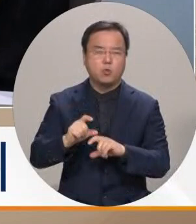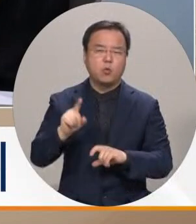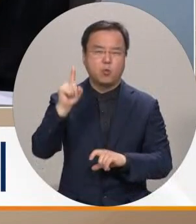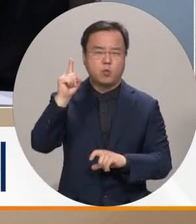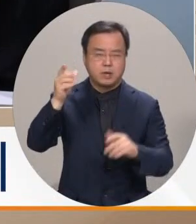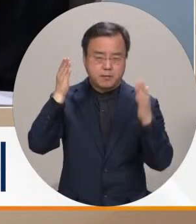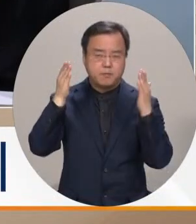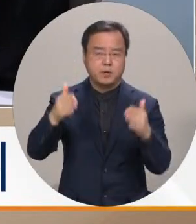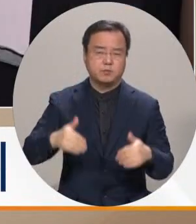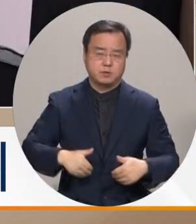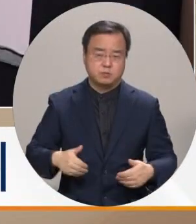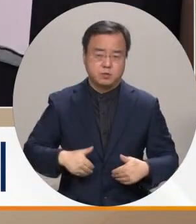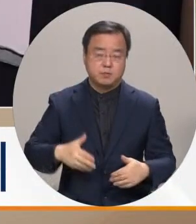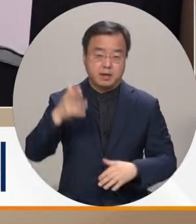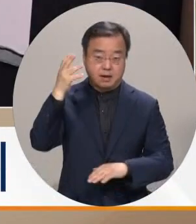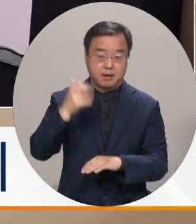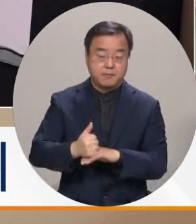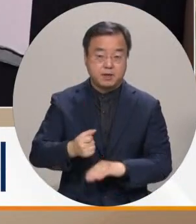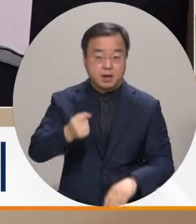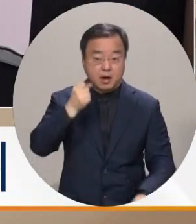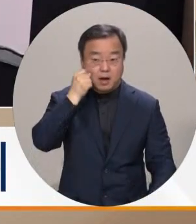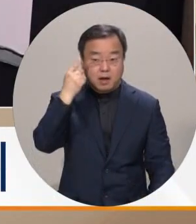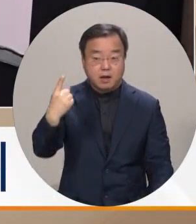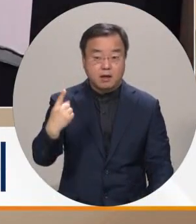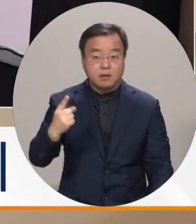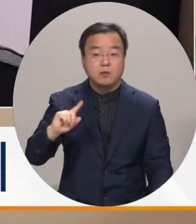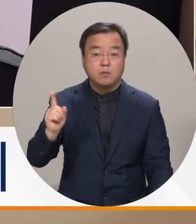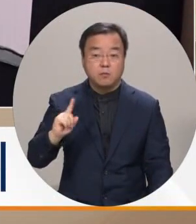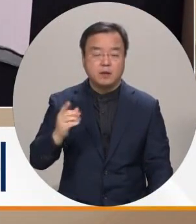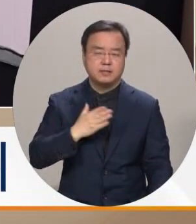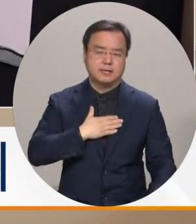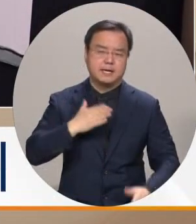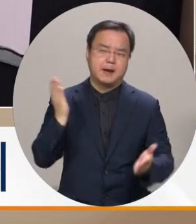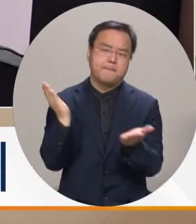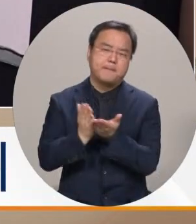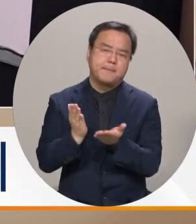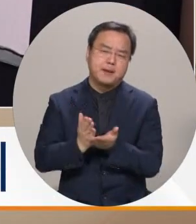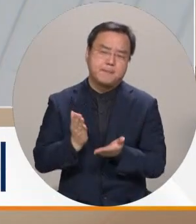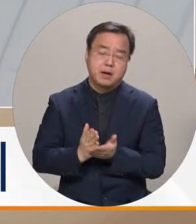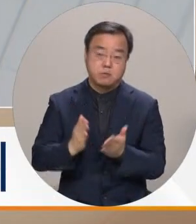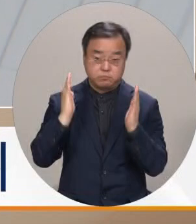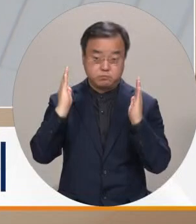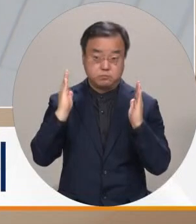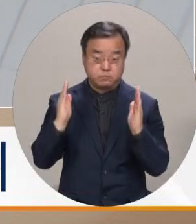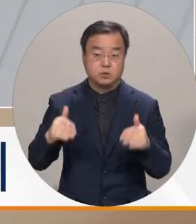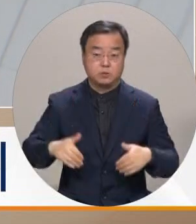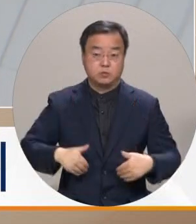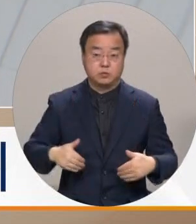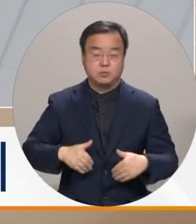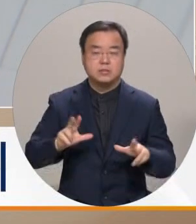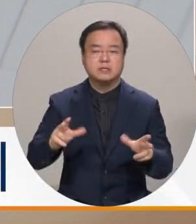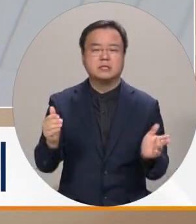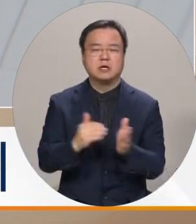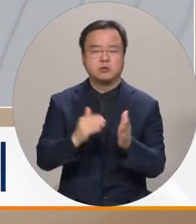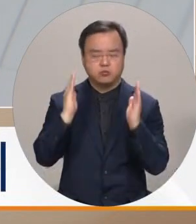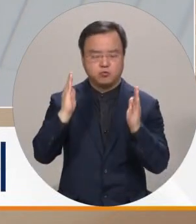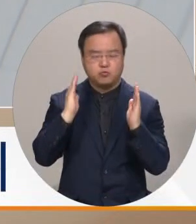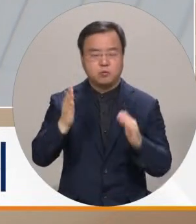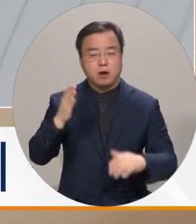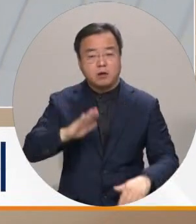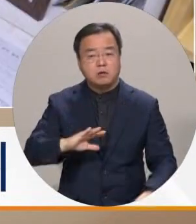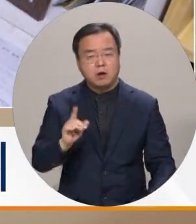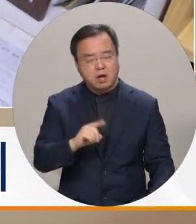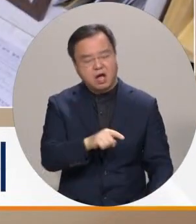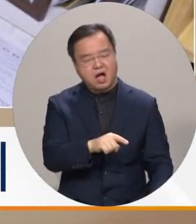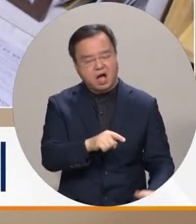되고요 마지막 한 달은 그야말로 나에게 맞춤형으로 학습을 해 나가야 됩니다 그동안 공부해 왔더니 아 나 이런